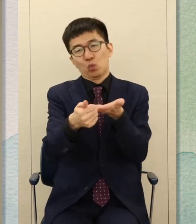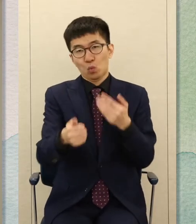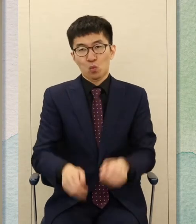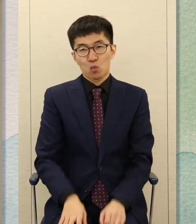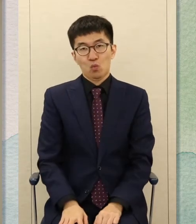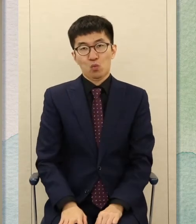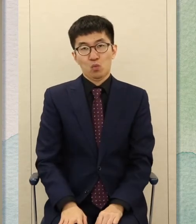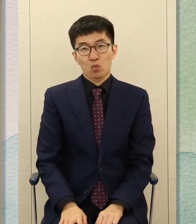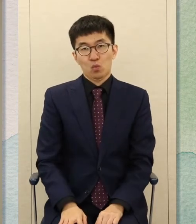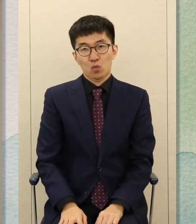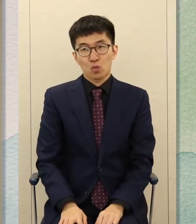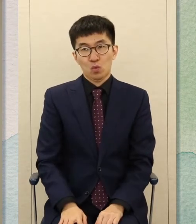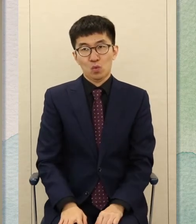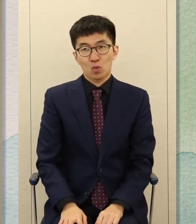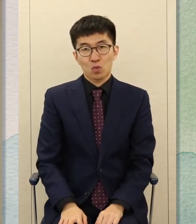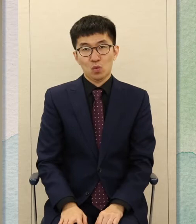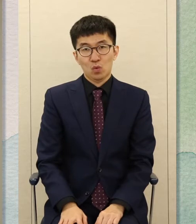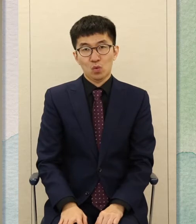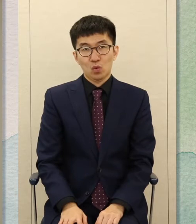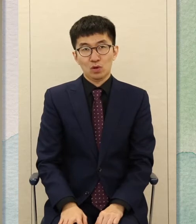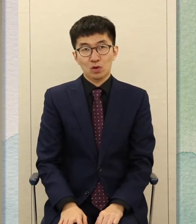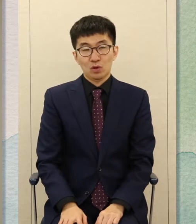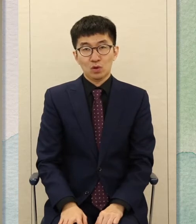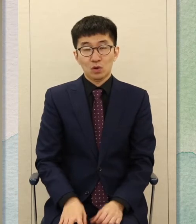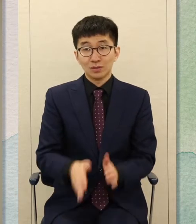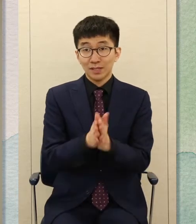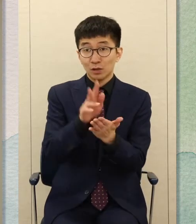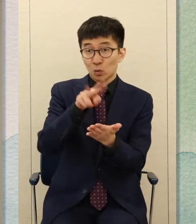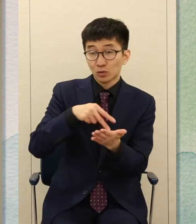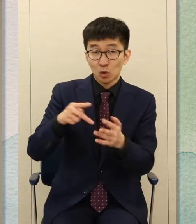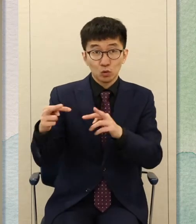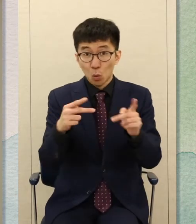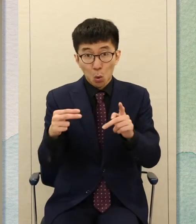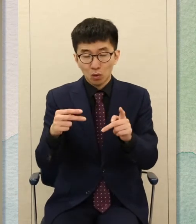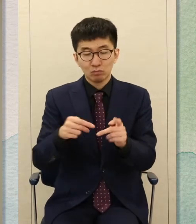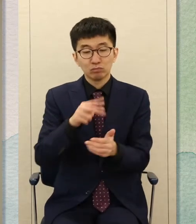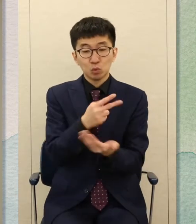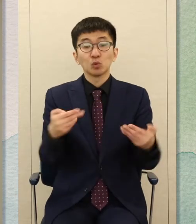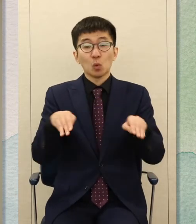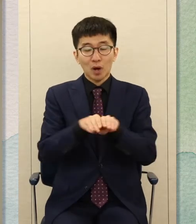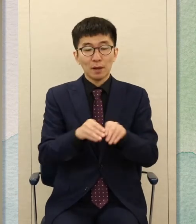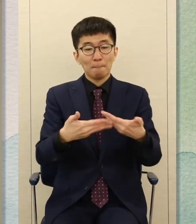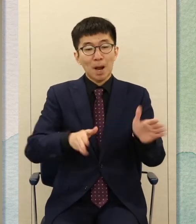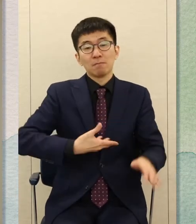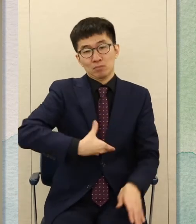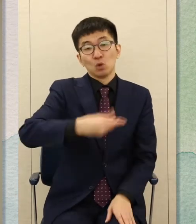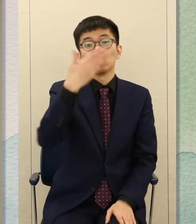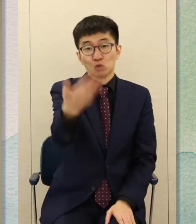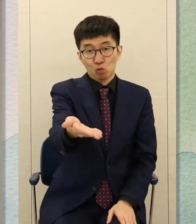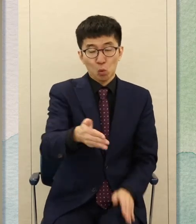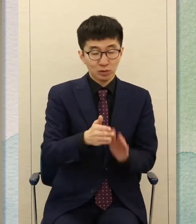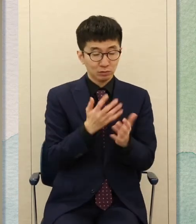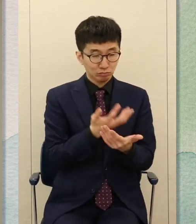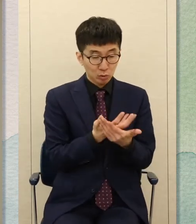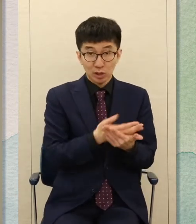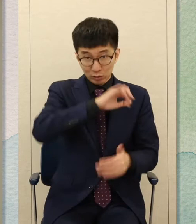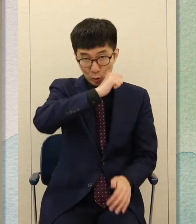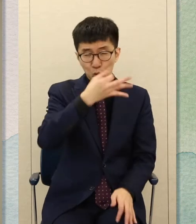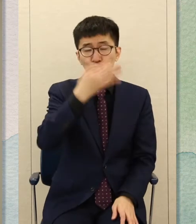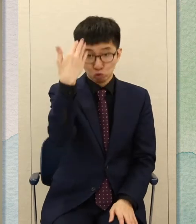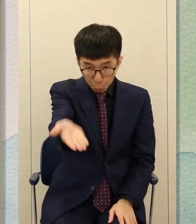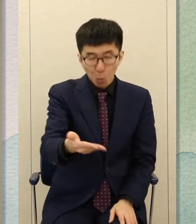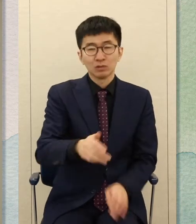그래서 이제 아예 독서 토론 모임을, 예, 도서관 안에서 그런 걸로 활동을 할 수 있게, 예, 할 수 있게 자료